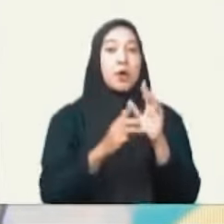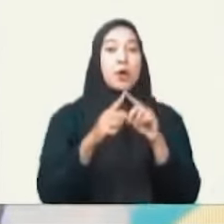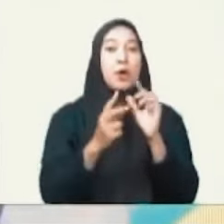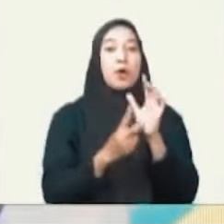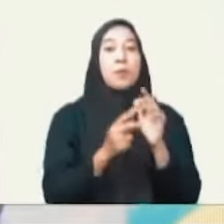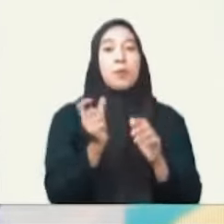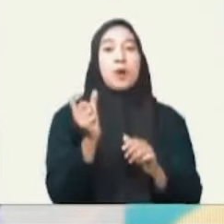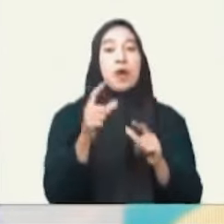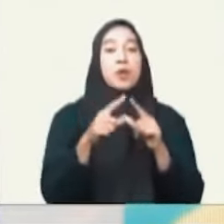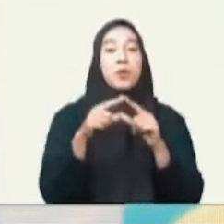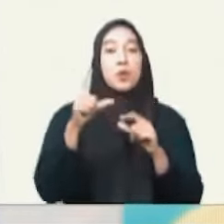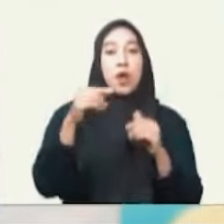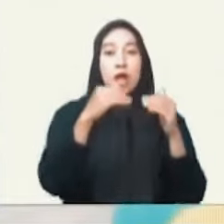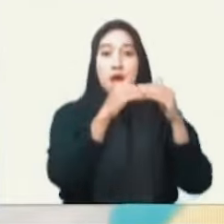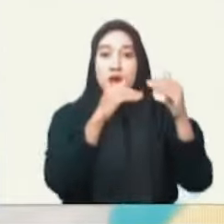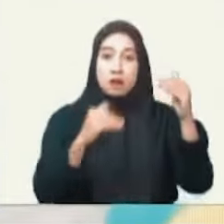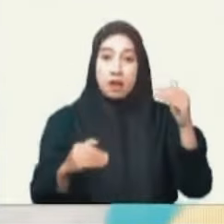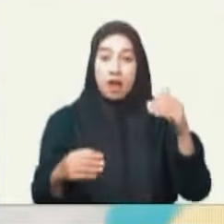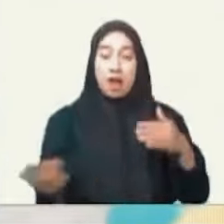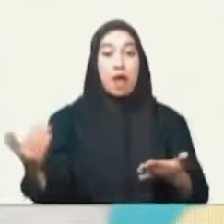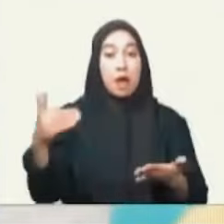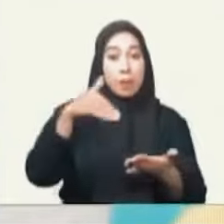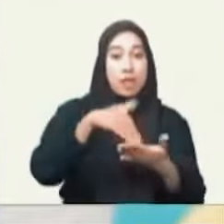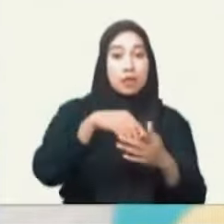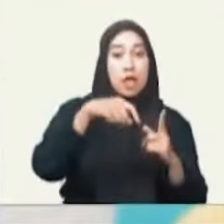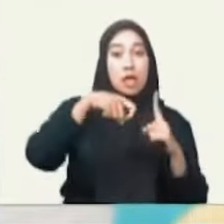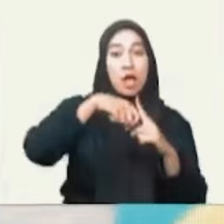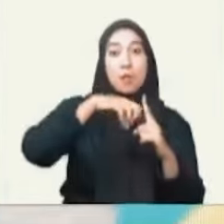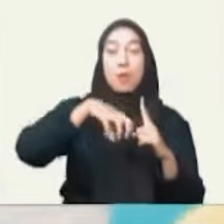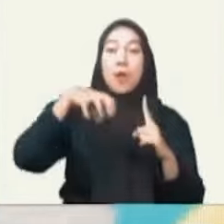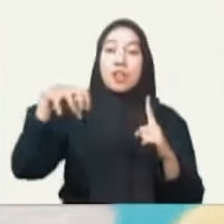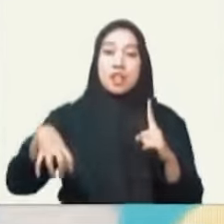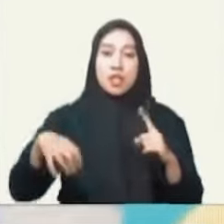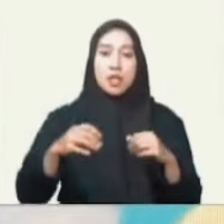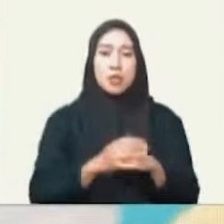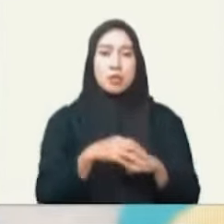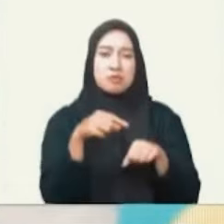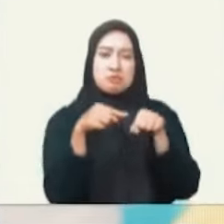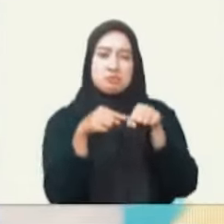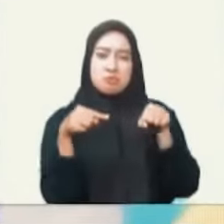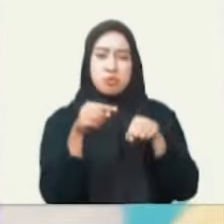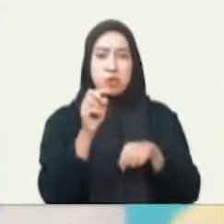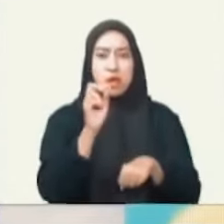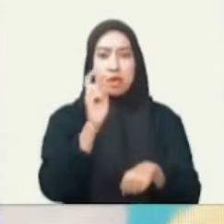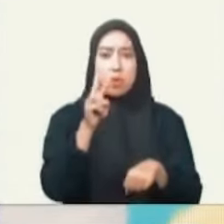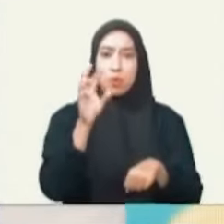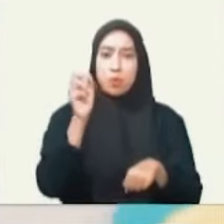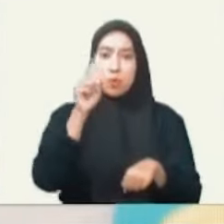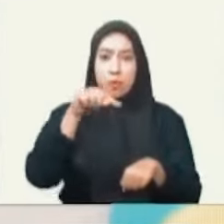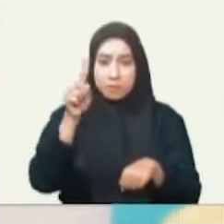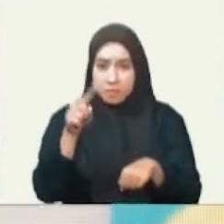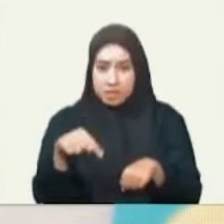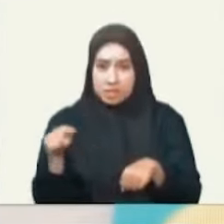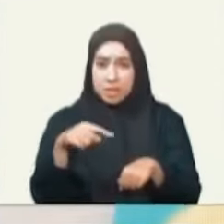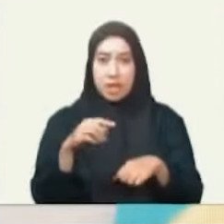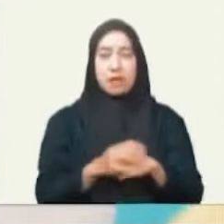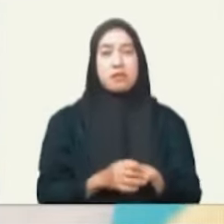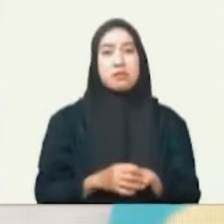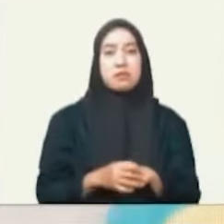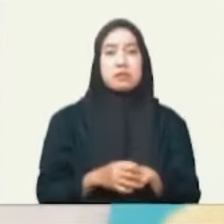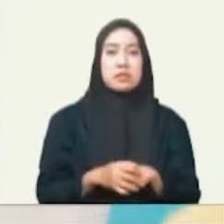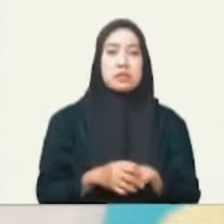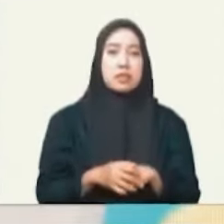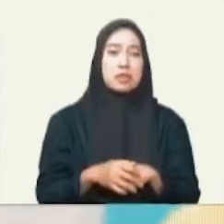Kami datang ke kabupaten itu, ternyata di situ kurang daripada 20%. Ternyata lain pendapat